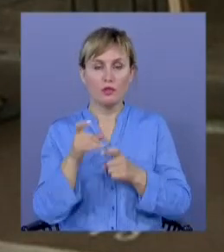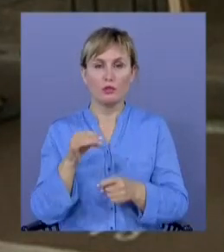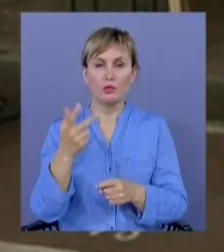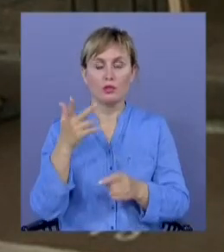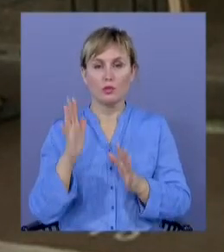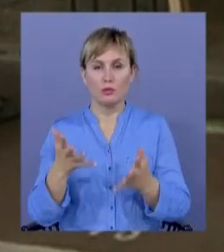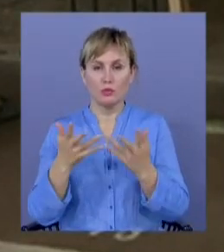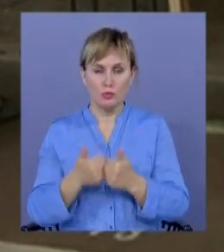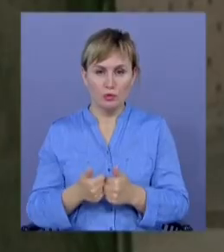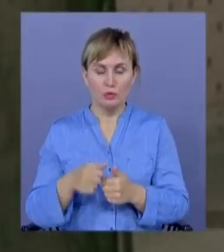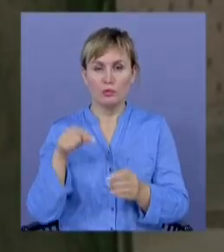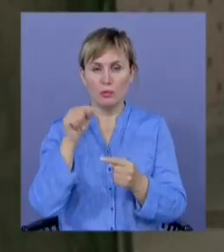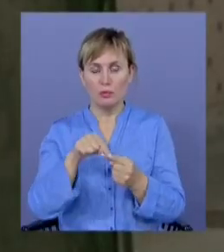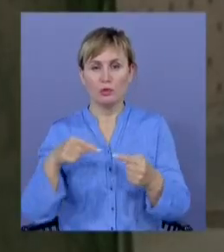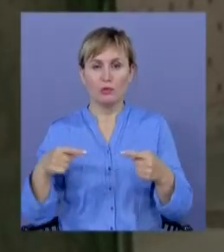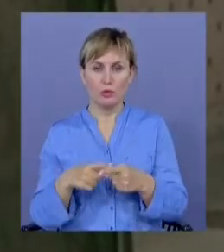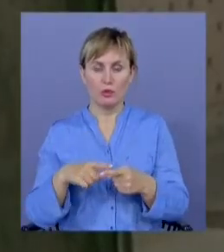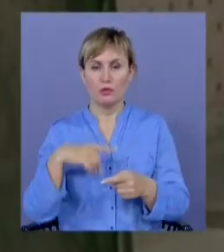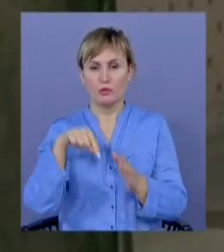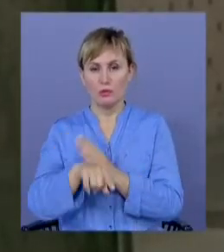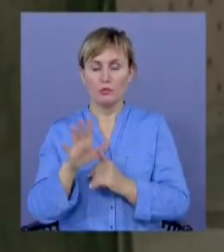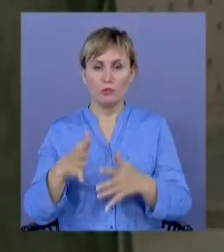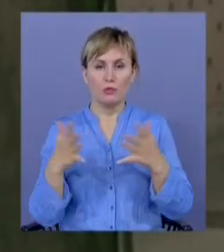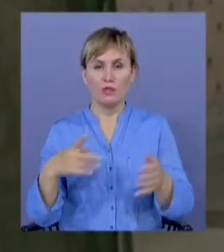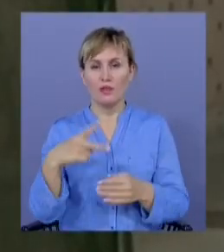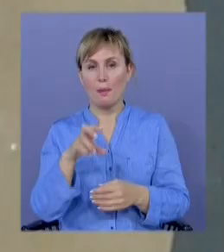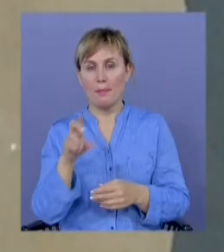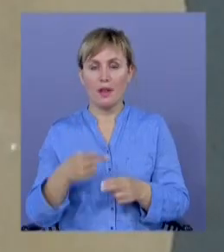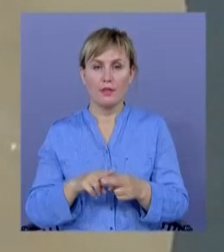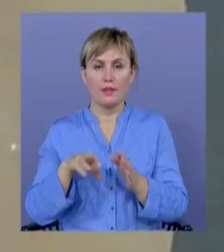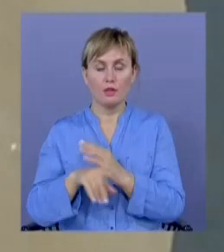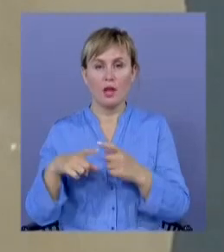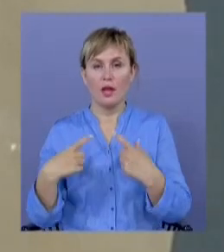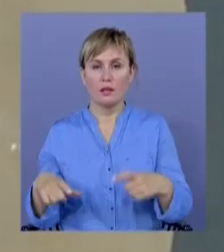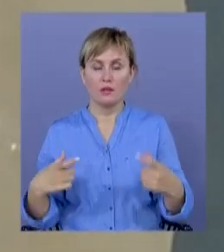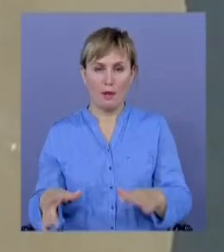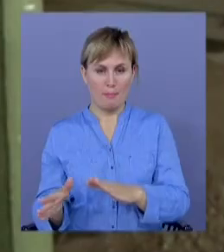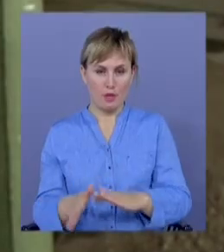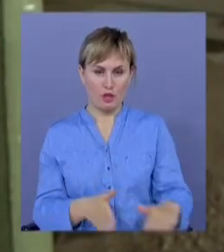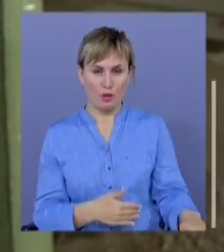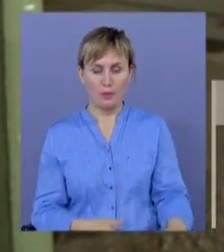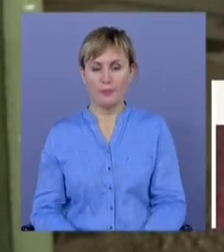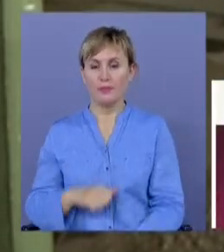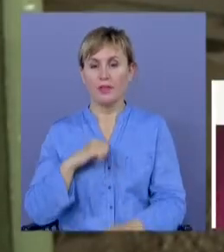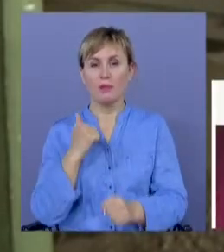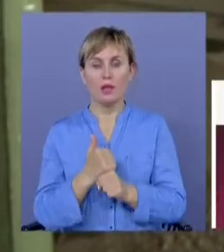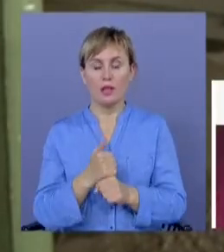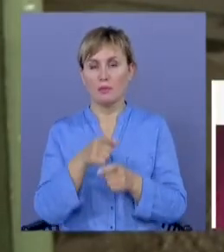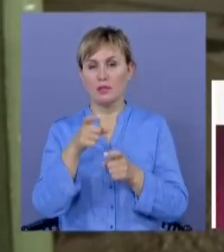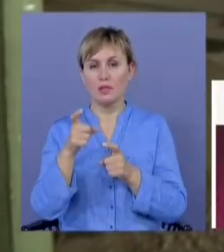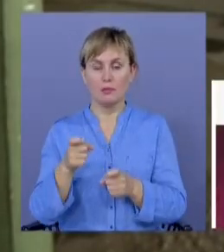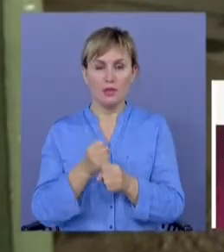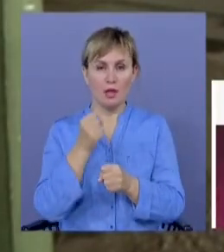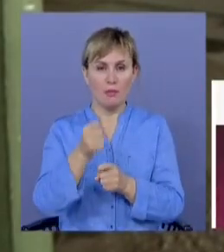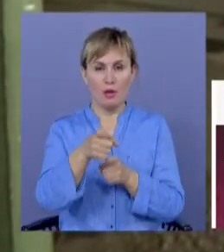будут зачетными. Попавший точно в яблочко набирает больше 20 баллов. Это значит, что экзамен пройден. Самое главное при стрельбе –